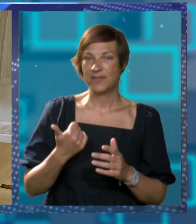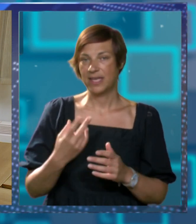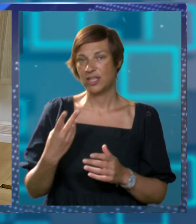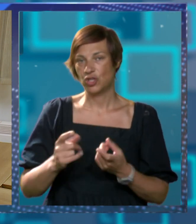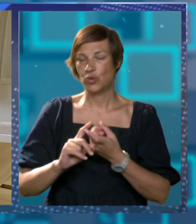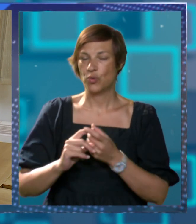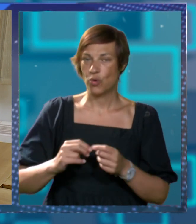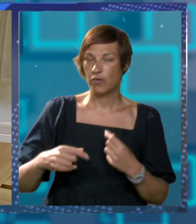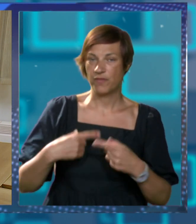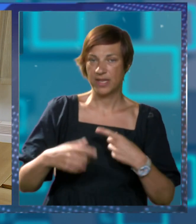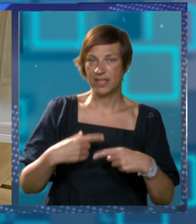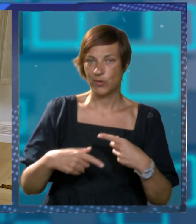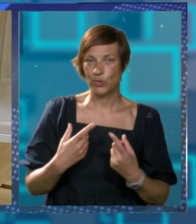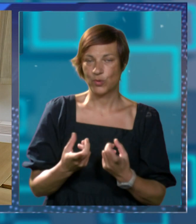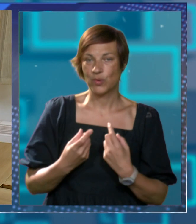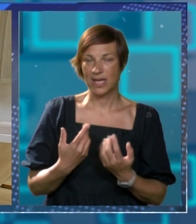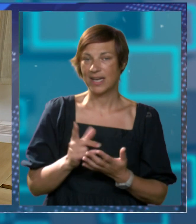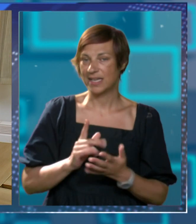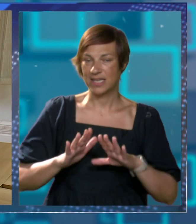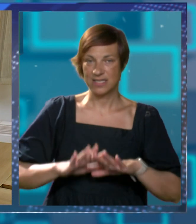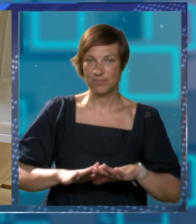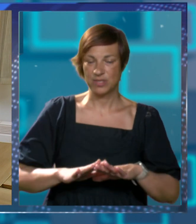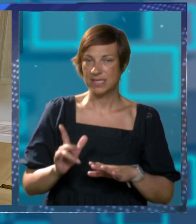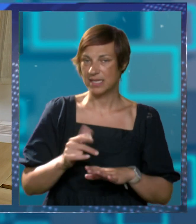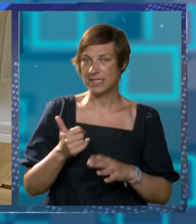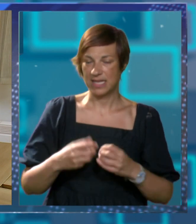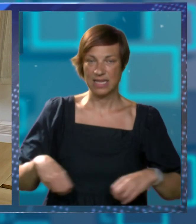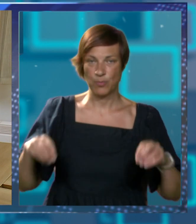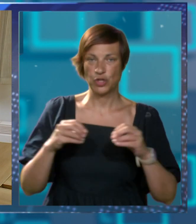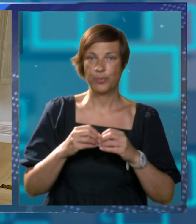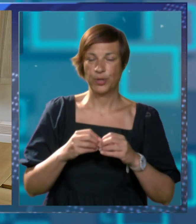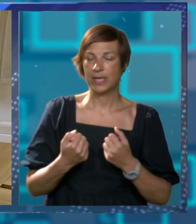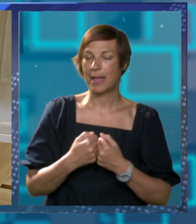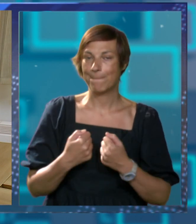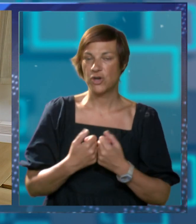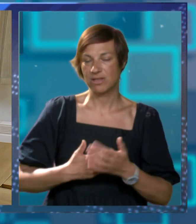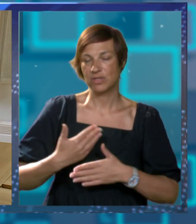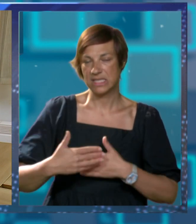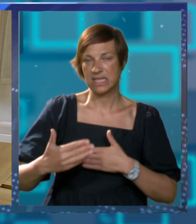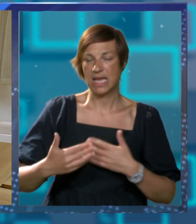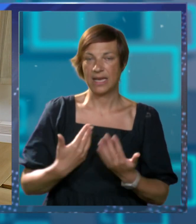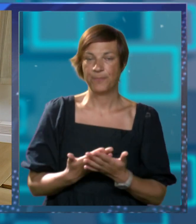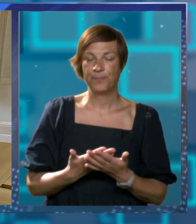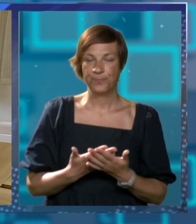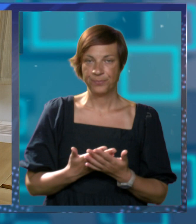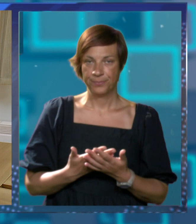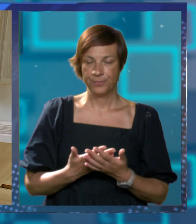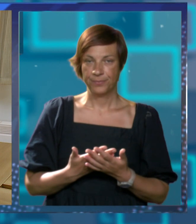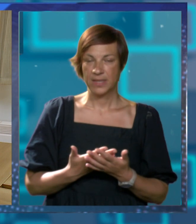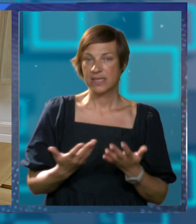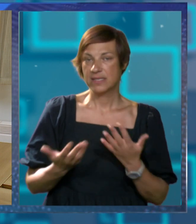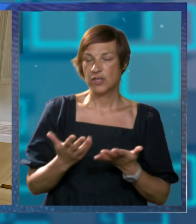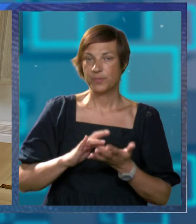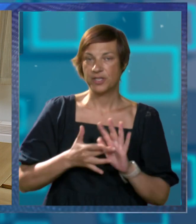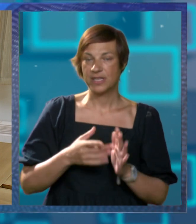drugo vrti u krug, ali evo, nismo stali sa nijednim od ovih projekata, nego se borimo, tako da ćemo i nastaviti.